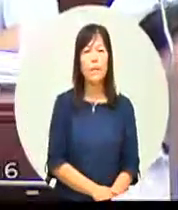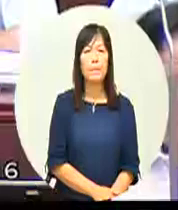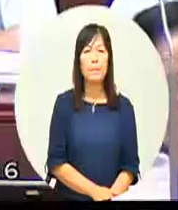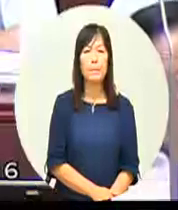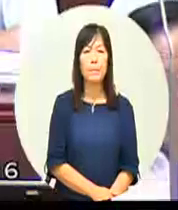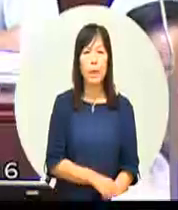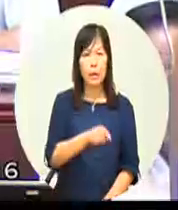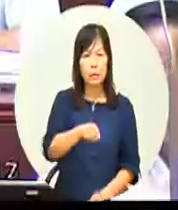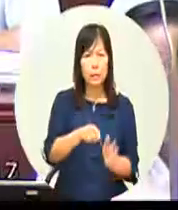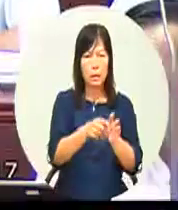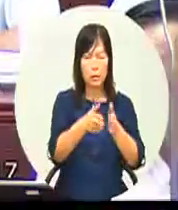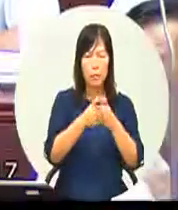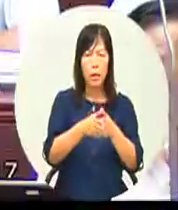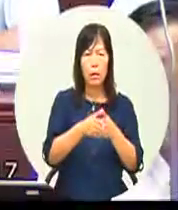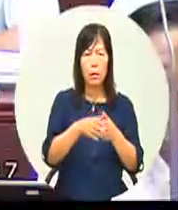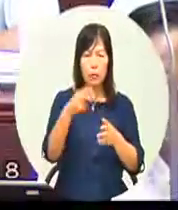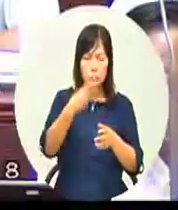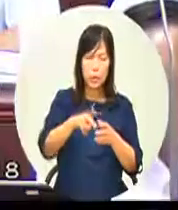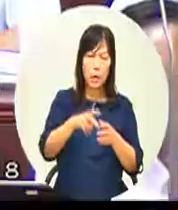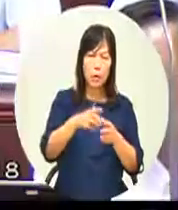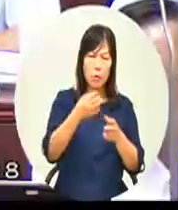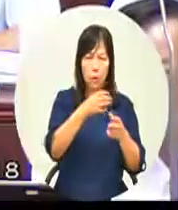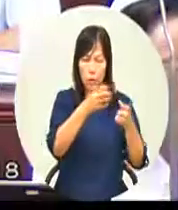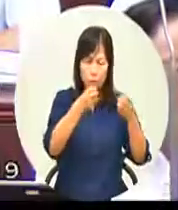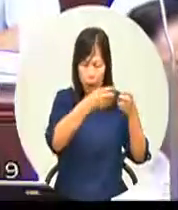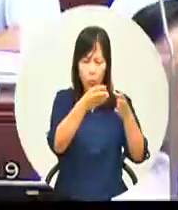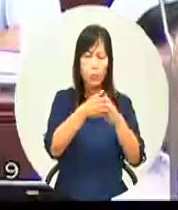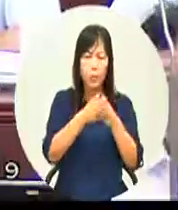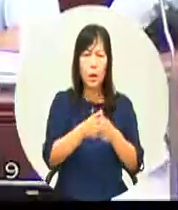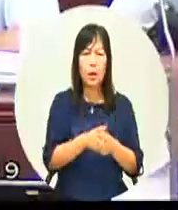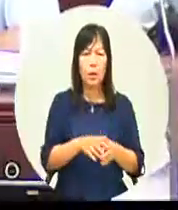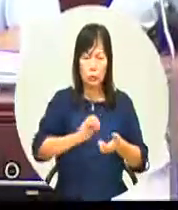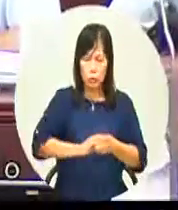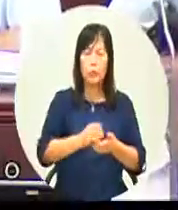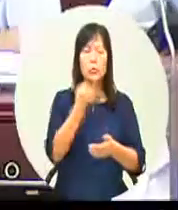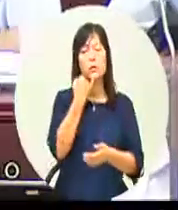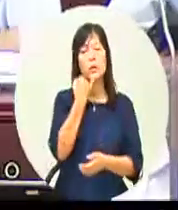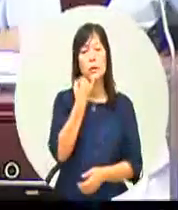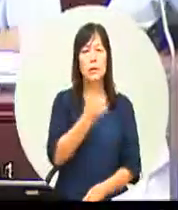实是必须要再去做一些商议才能够决定。